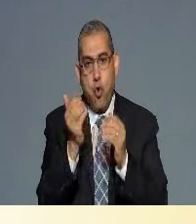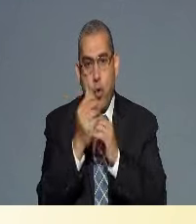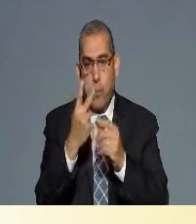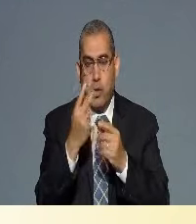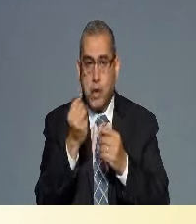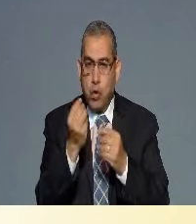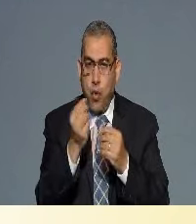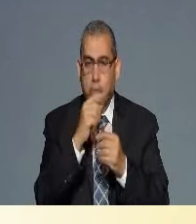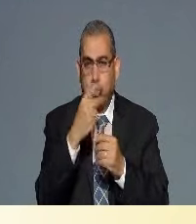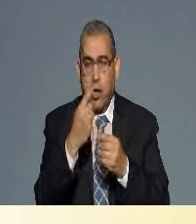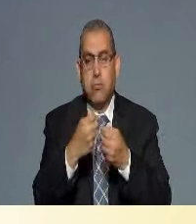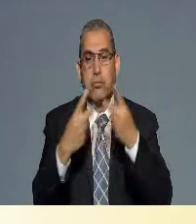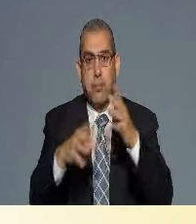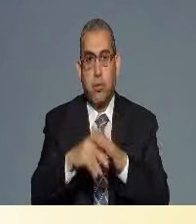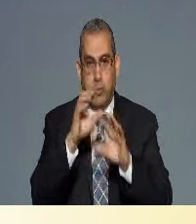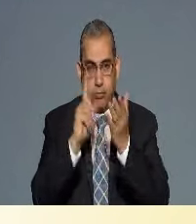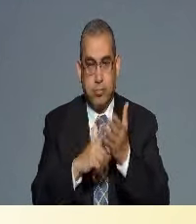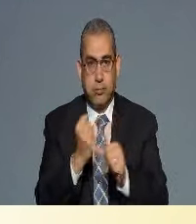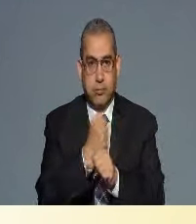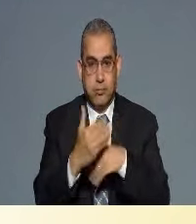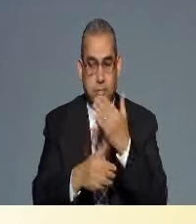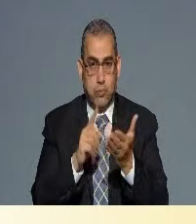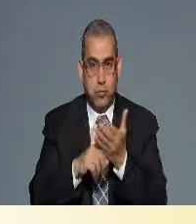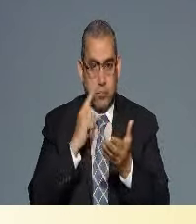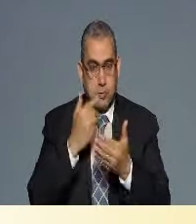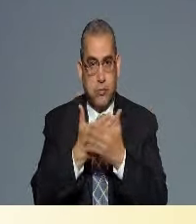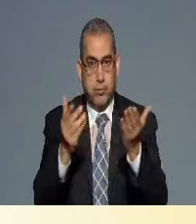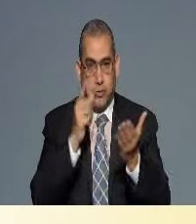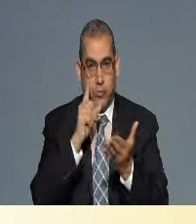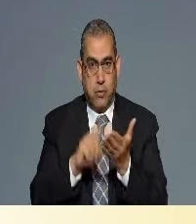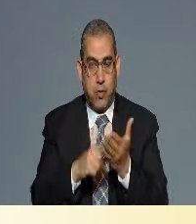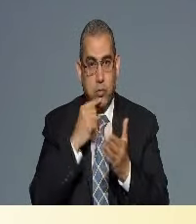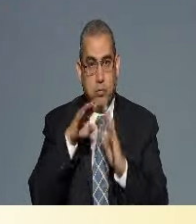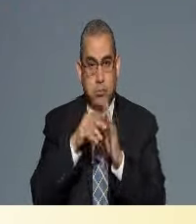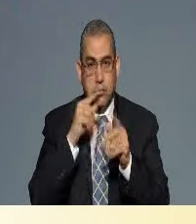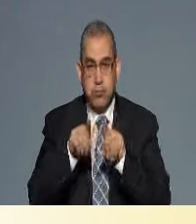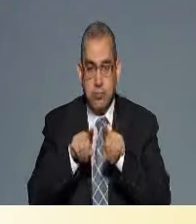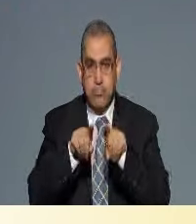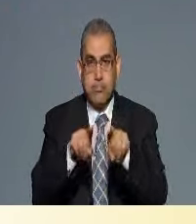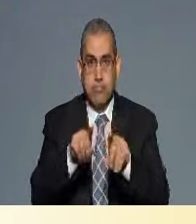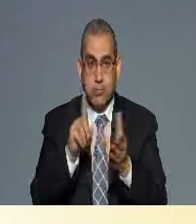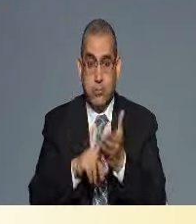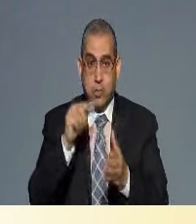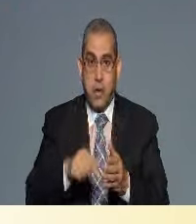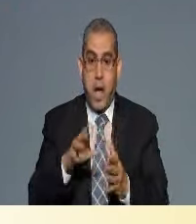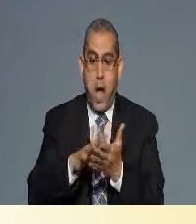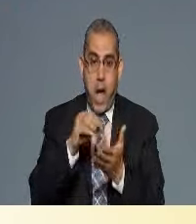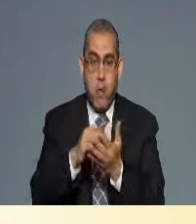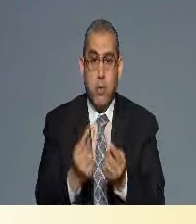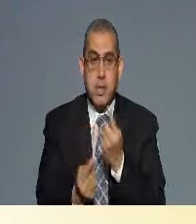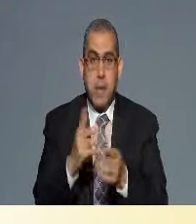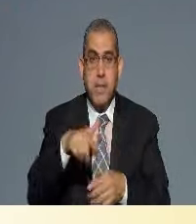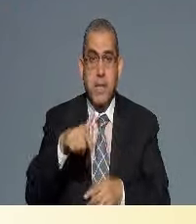المشروع. وهنا برضو هنبرز دور التنفيذ والتشغيل على التوازي. احنا هنا حاليا بدأنا نزرع حوالي